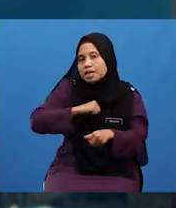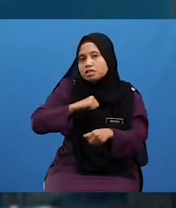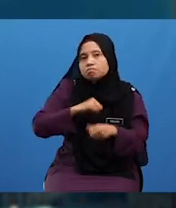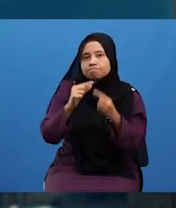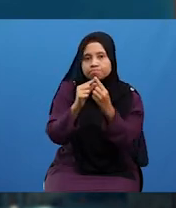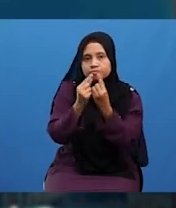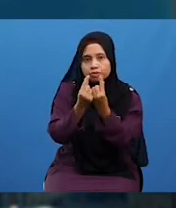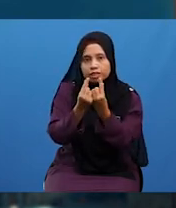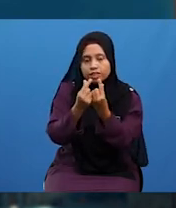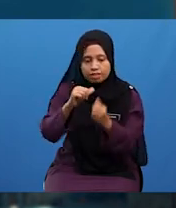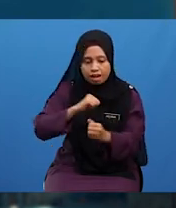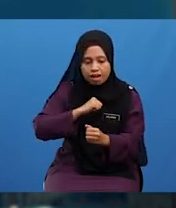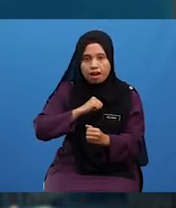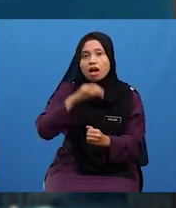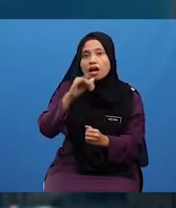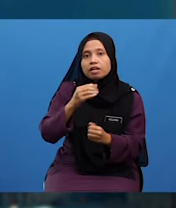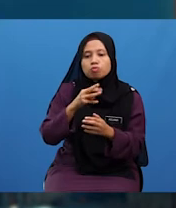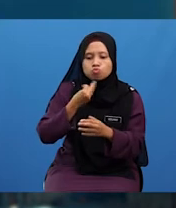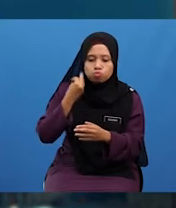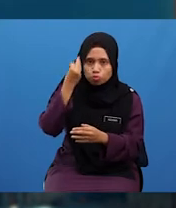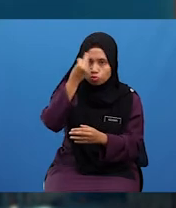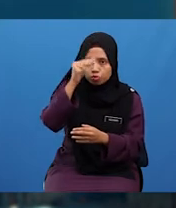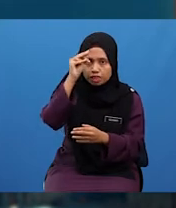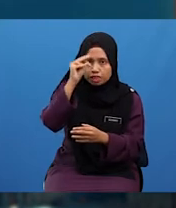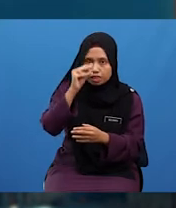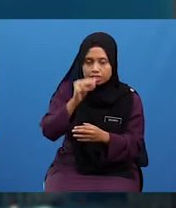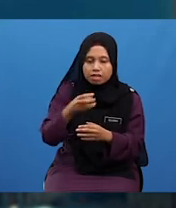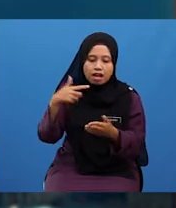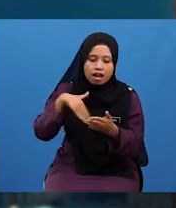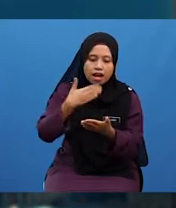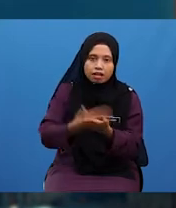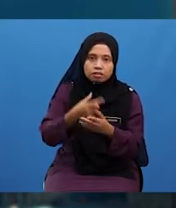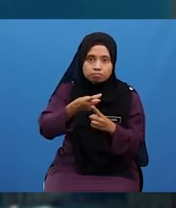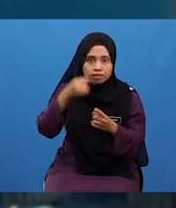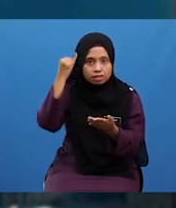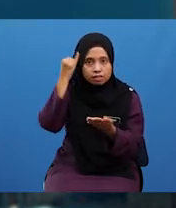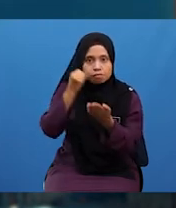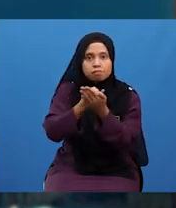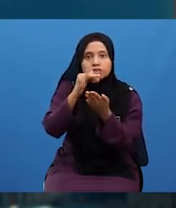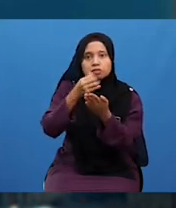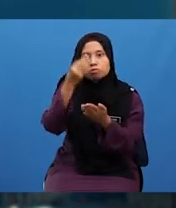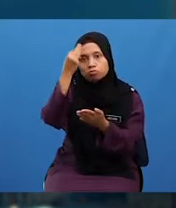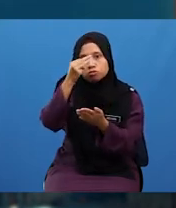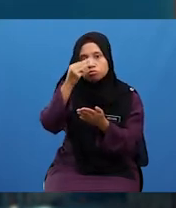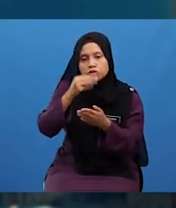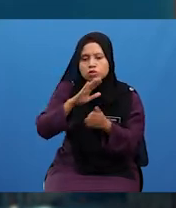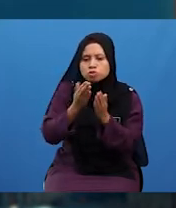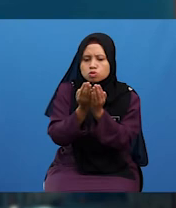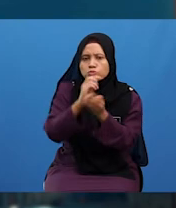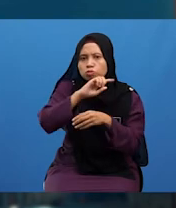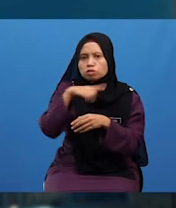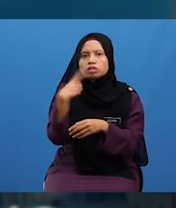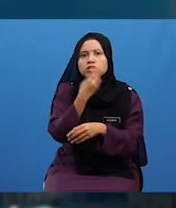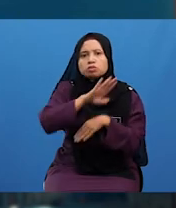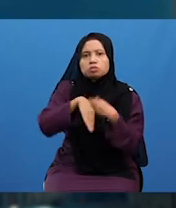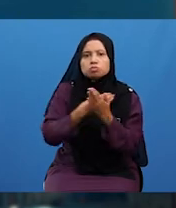Al-Quran. Akhlak yang mulia lahir dari iman yang teguh. Semoga kita semua dalam lindungan